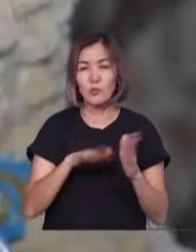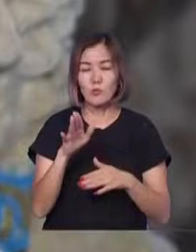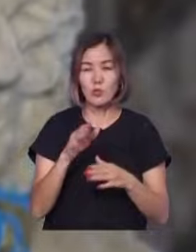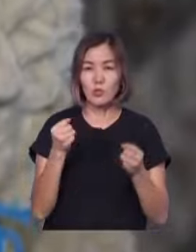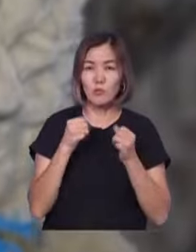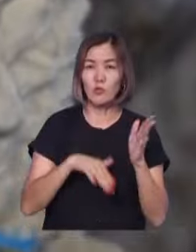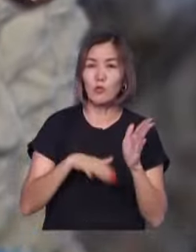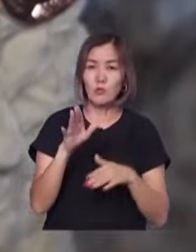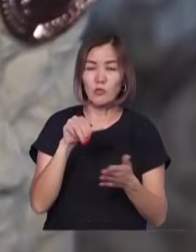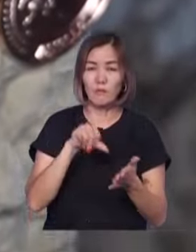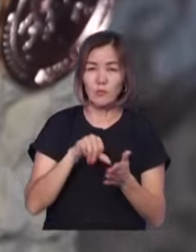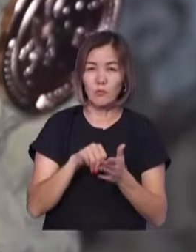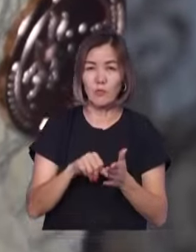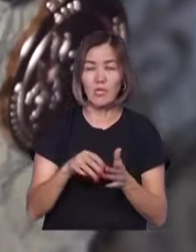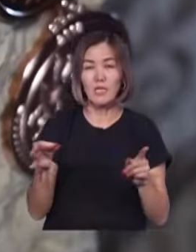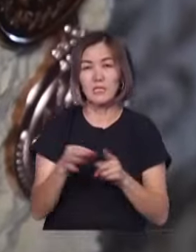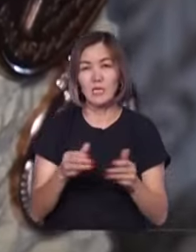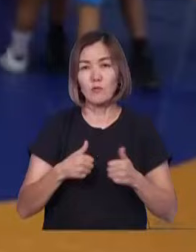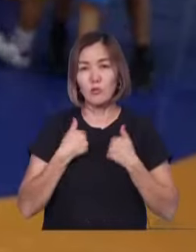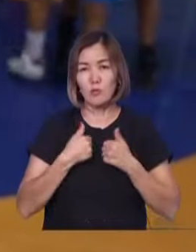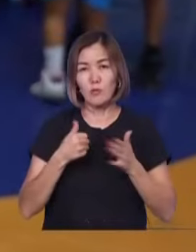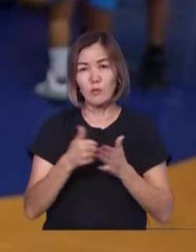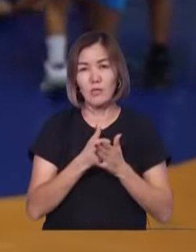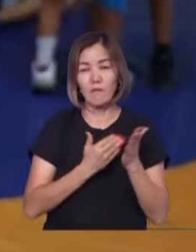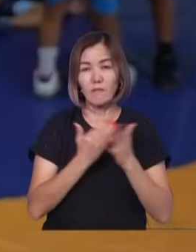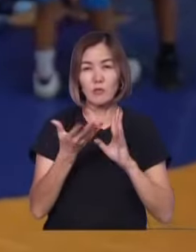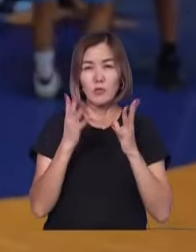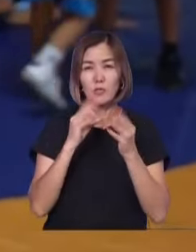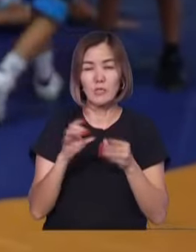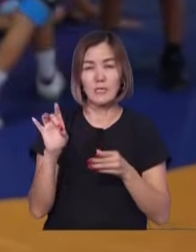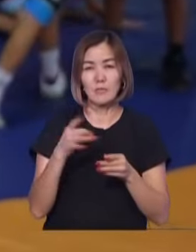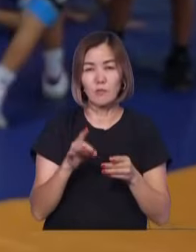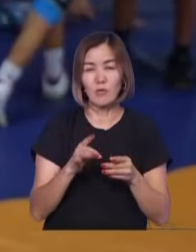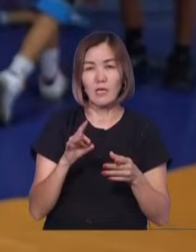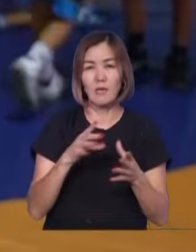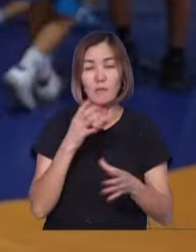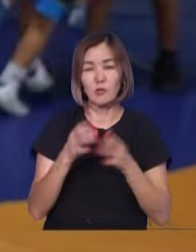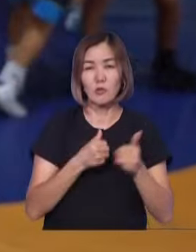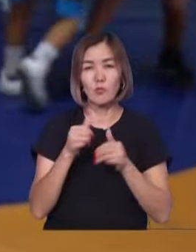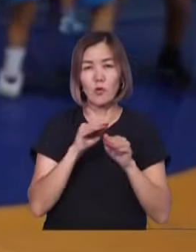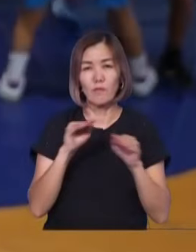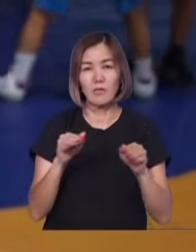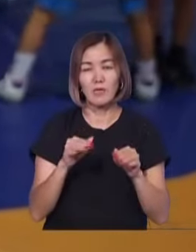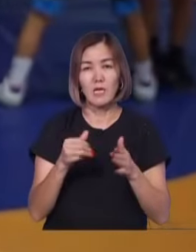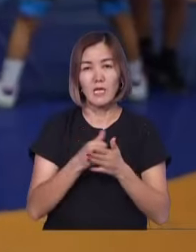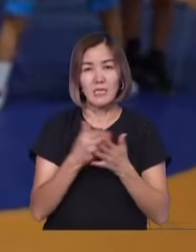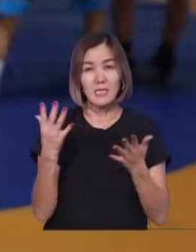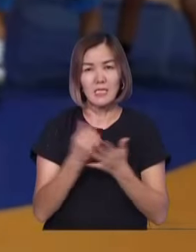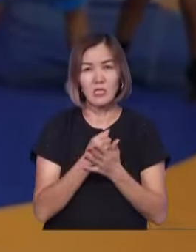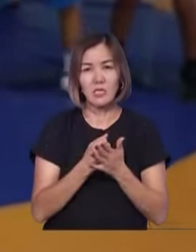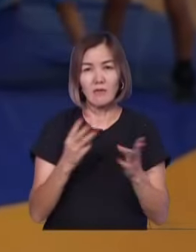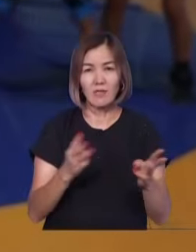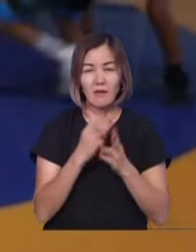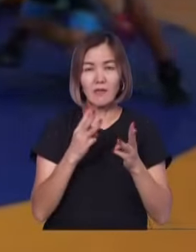стремление к успеху и целеустремлённость позволили ему достичь значительных результатов на республиканском и международных уровнях его достижения вдохновляет